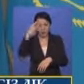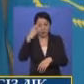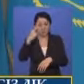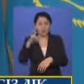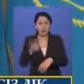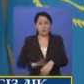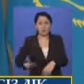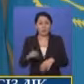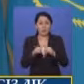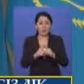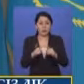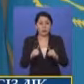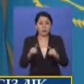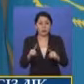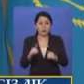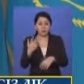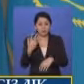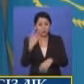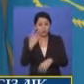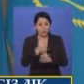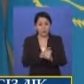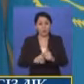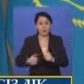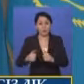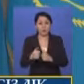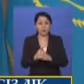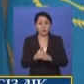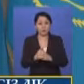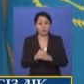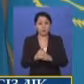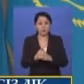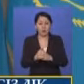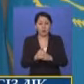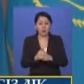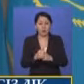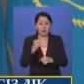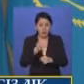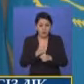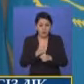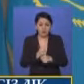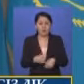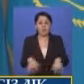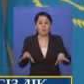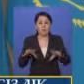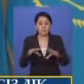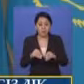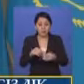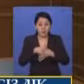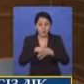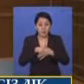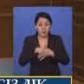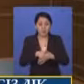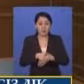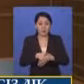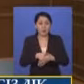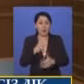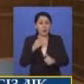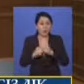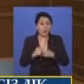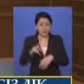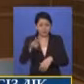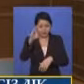даму мен өркендеу жолында үнемі алға басу үшін қолдан келгеннің бәрін жасап, берік негіз қалыптастырдық. Әр